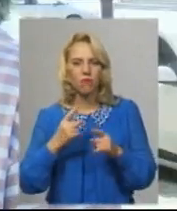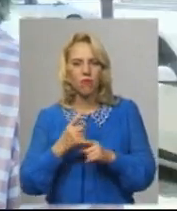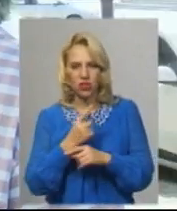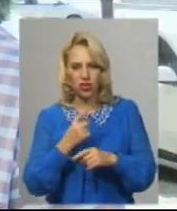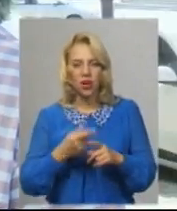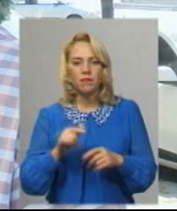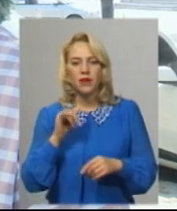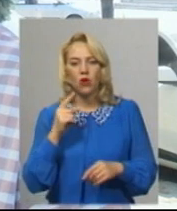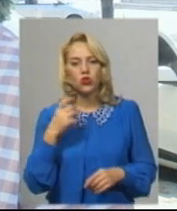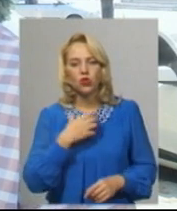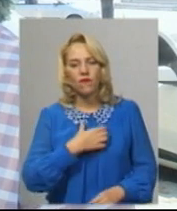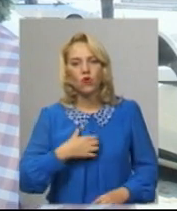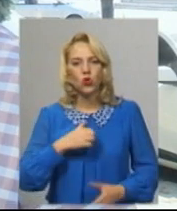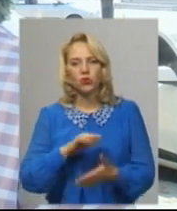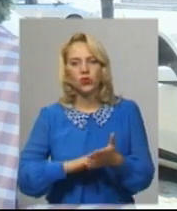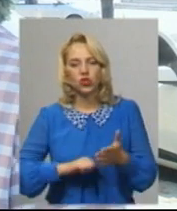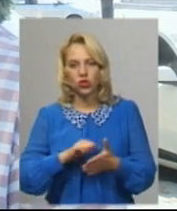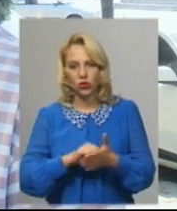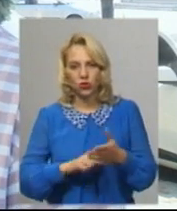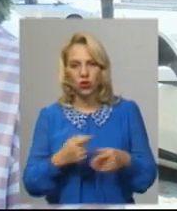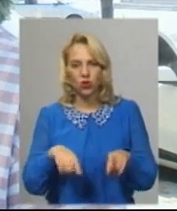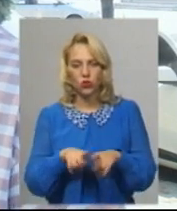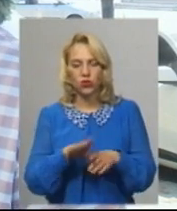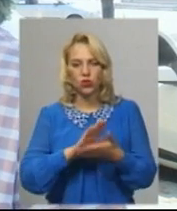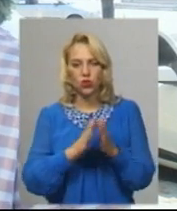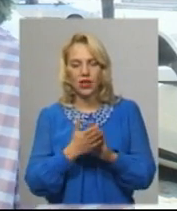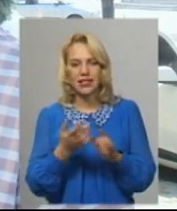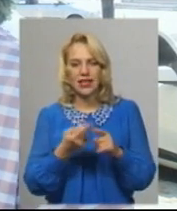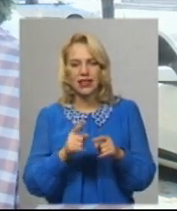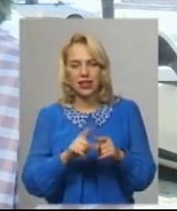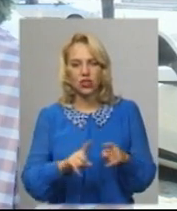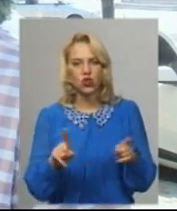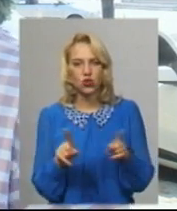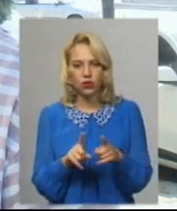Основною причиною такої ситуації стало те, що